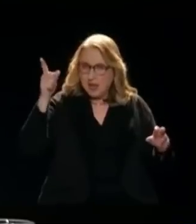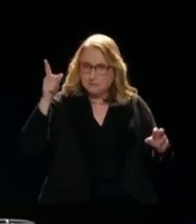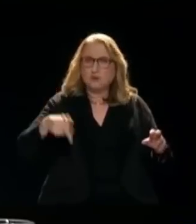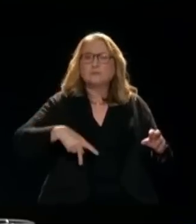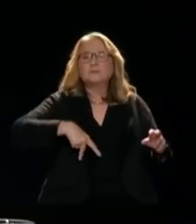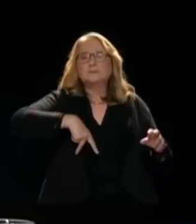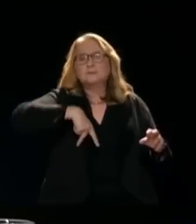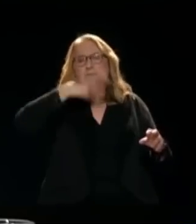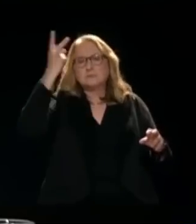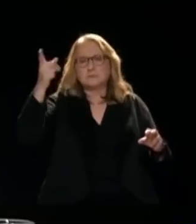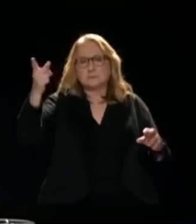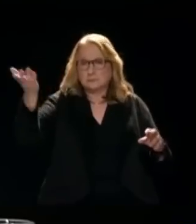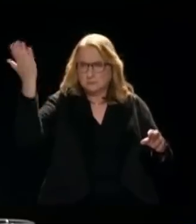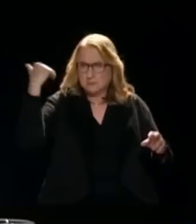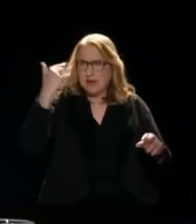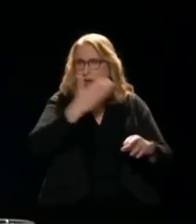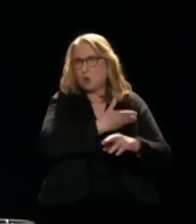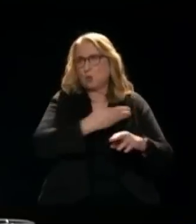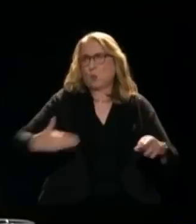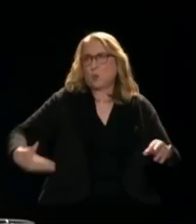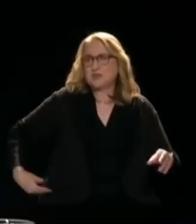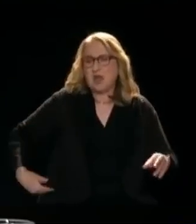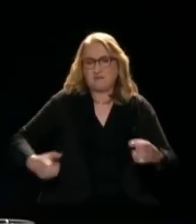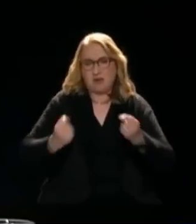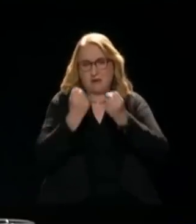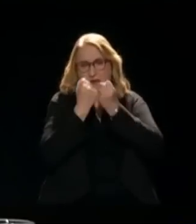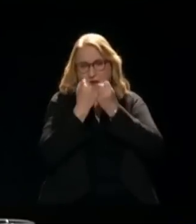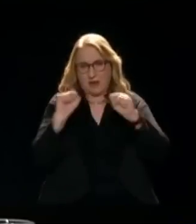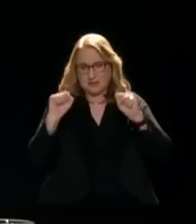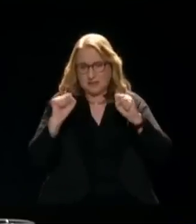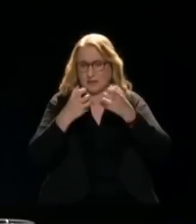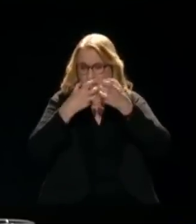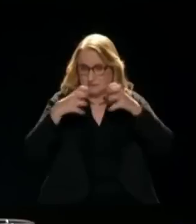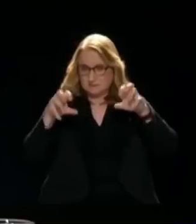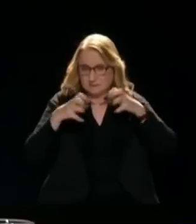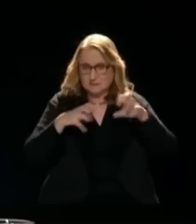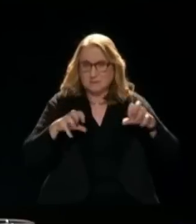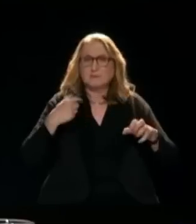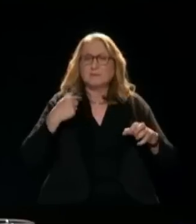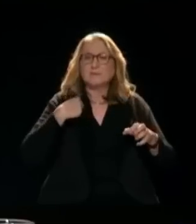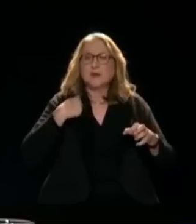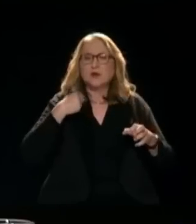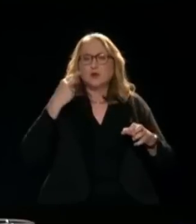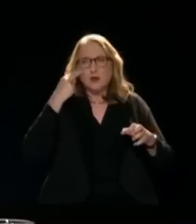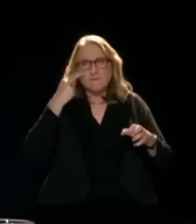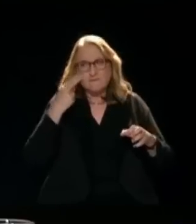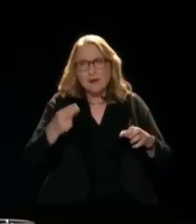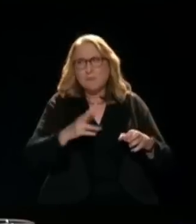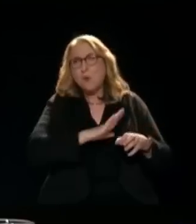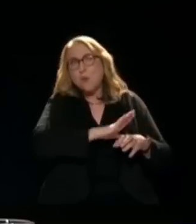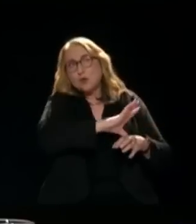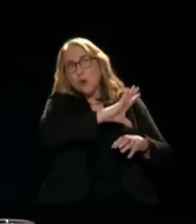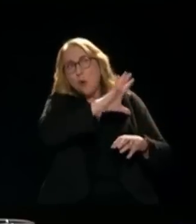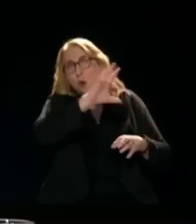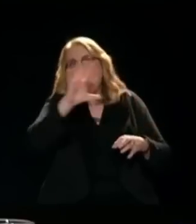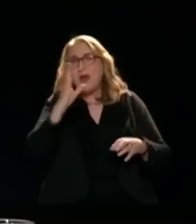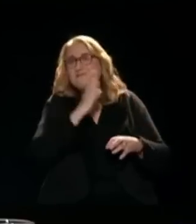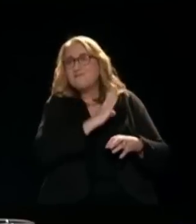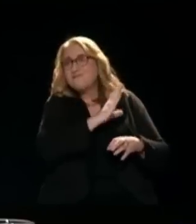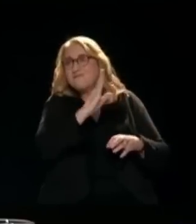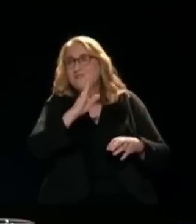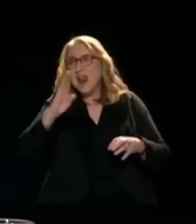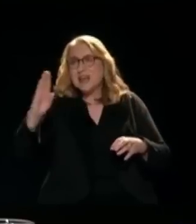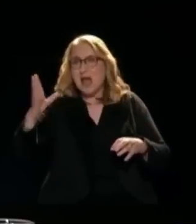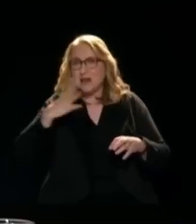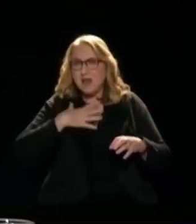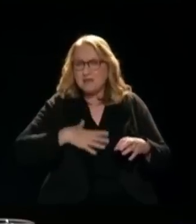μέλος του ΟΗΕ, όπως ήταν η παλιά Ιουγκοσλαβία, και δημιουργήθηκε με σκοπιμότητες βαλκανοποίηση των Βαλκανίων. Γι' αυτό κιόλας η θέση μας